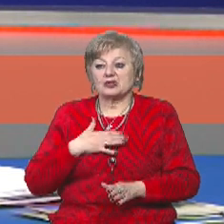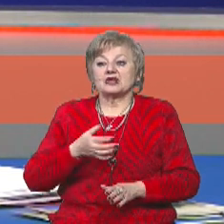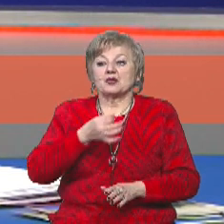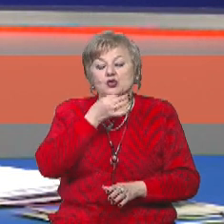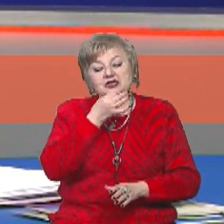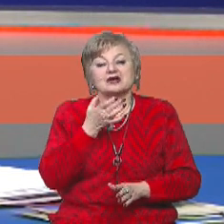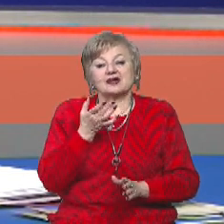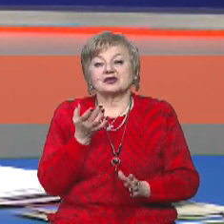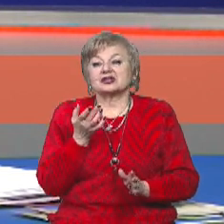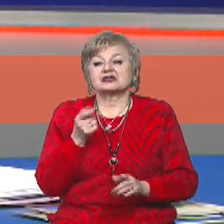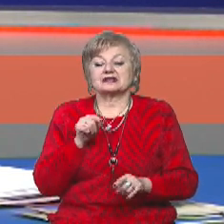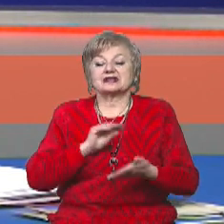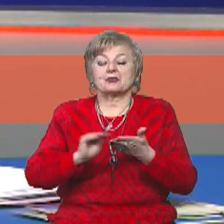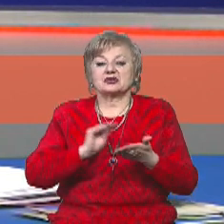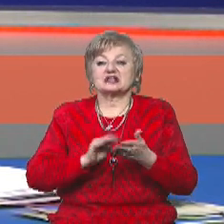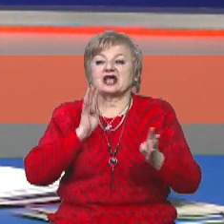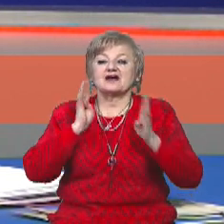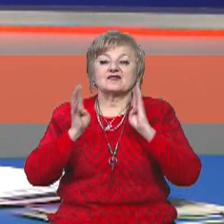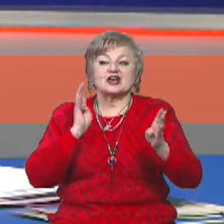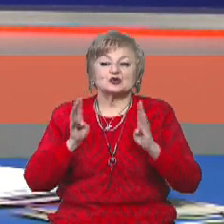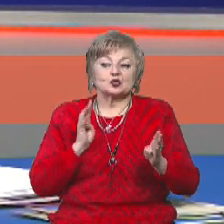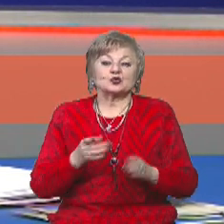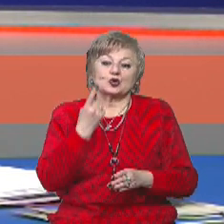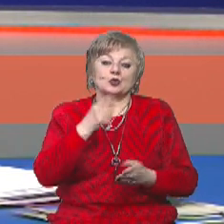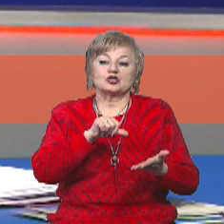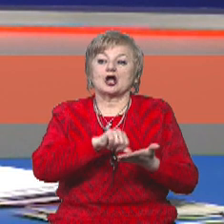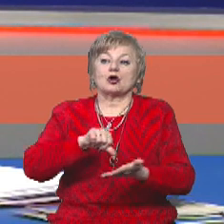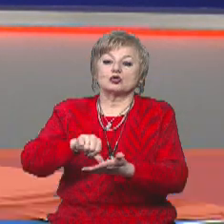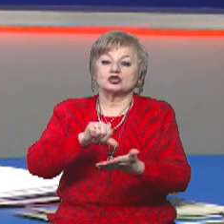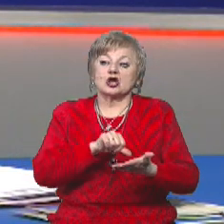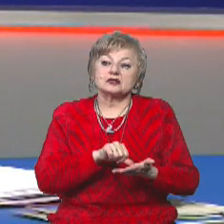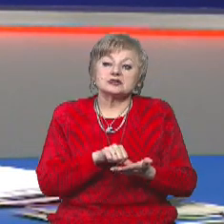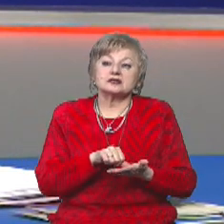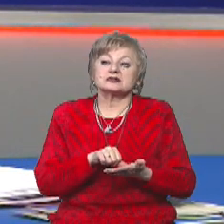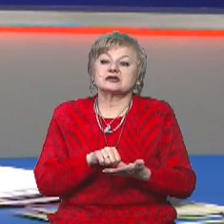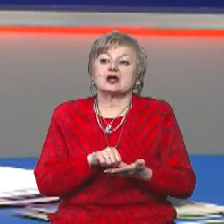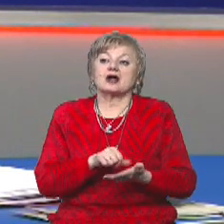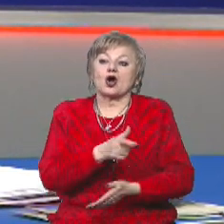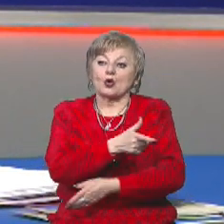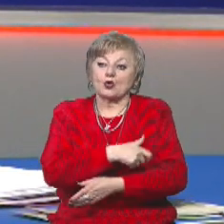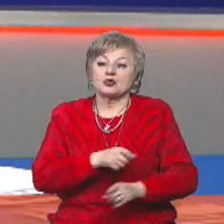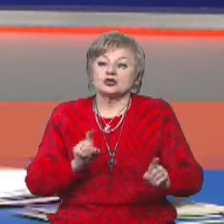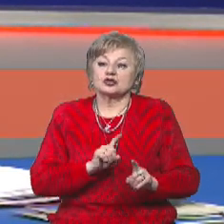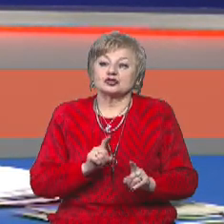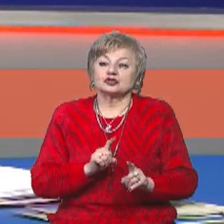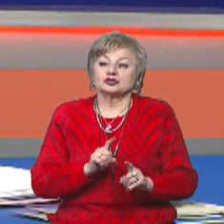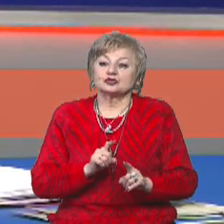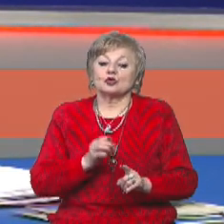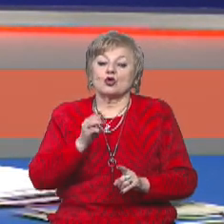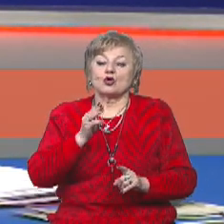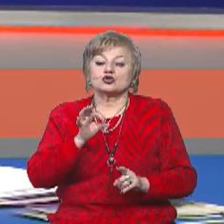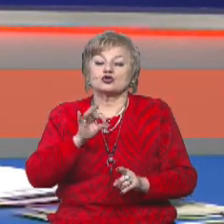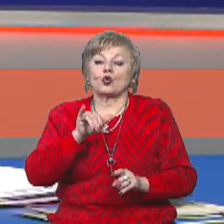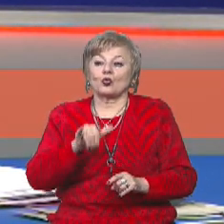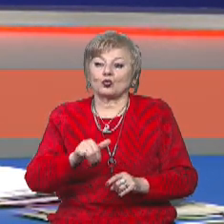Сподобалось, ну, так, як в Фейсбуці там написала, до речі, одна учасниця коаліції, що шоу довгоносиків в Запоріжжі.